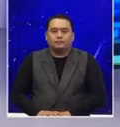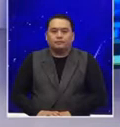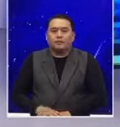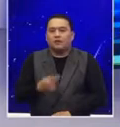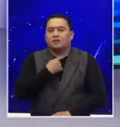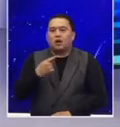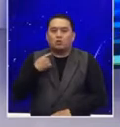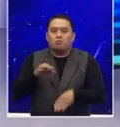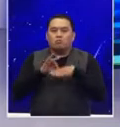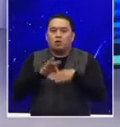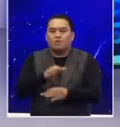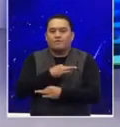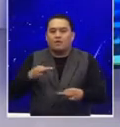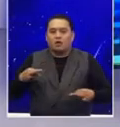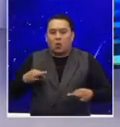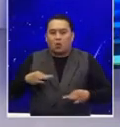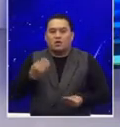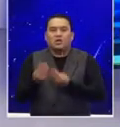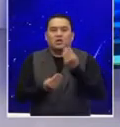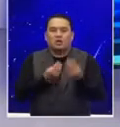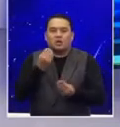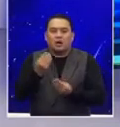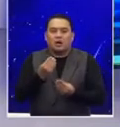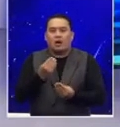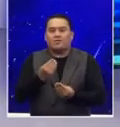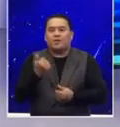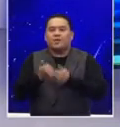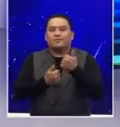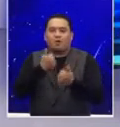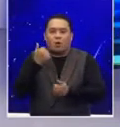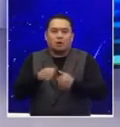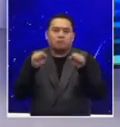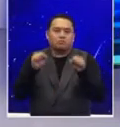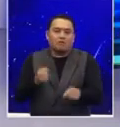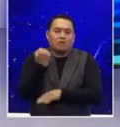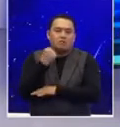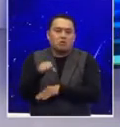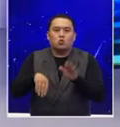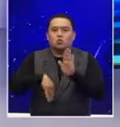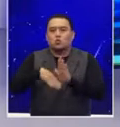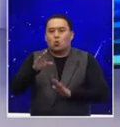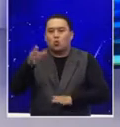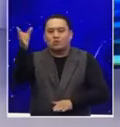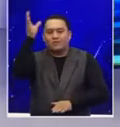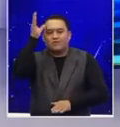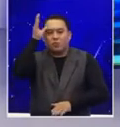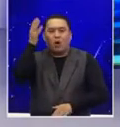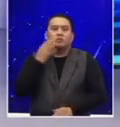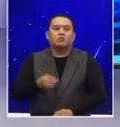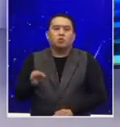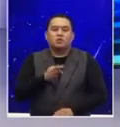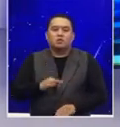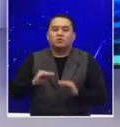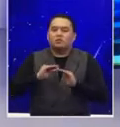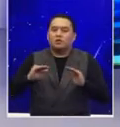В Талдыкургане прошел полуфинал интеллектуальной игры IQ Дода. За право победы соревновались лучшие эрудиты Алматинской